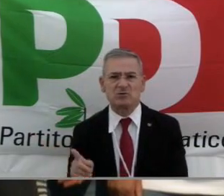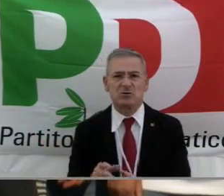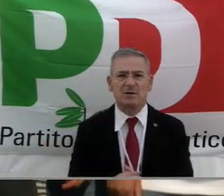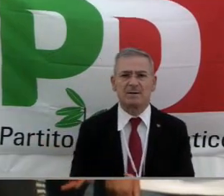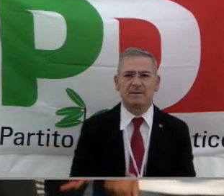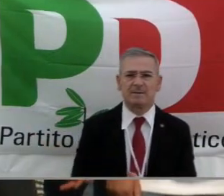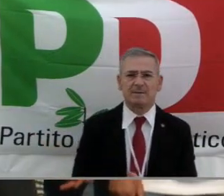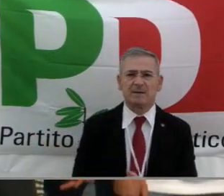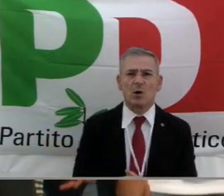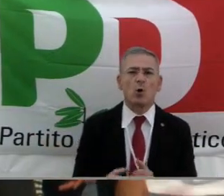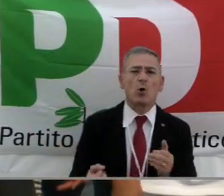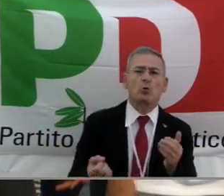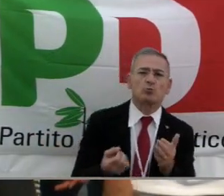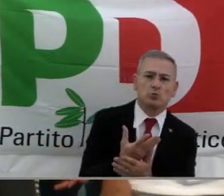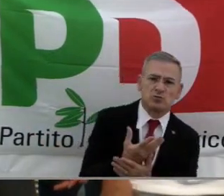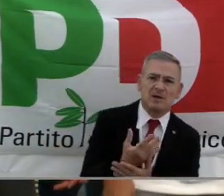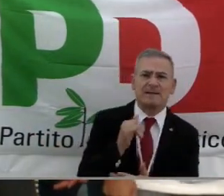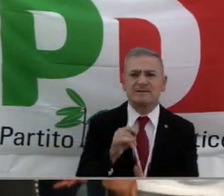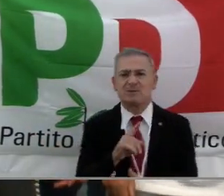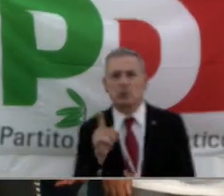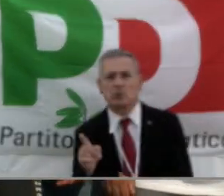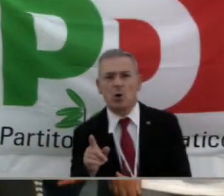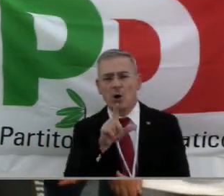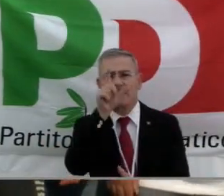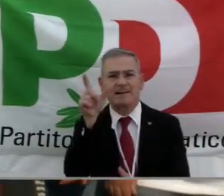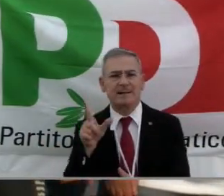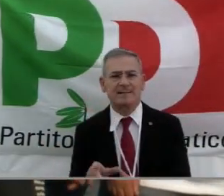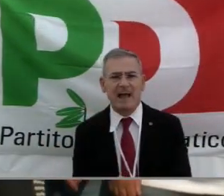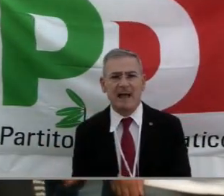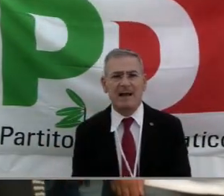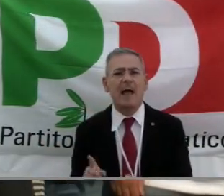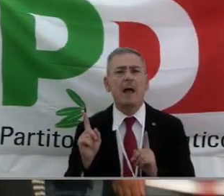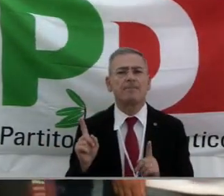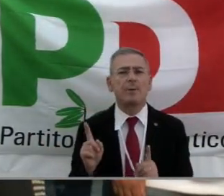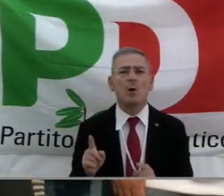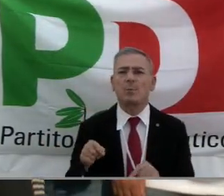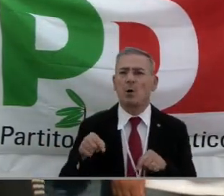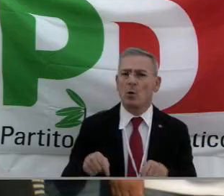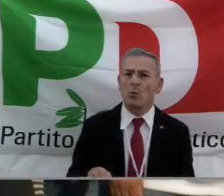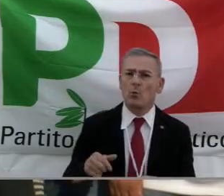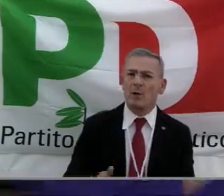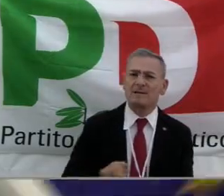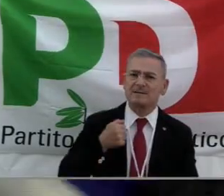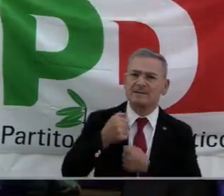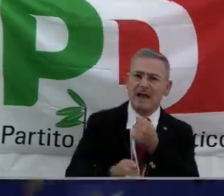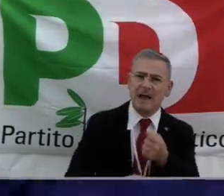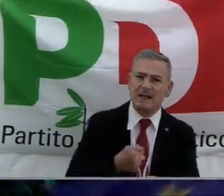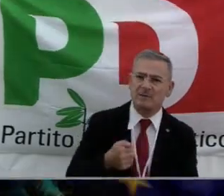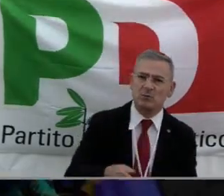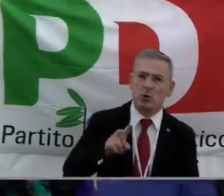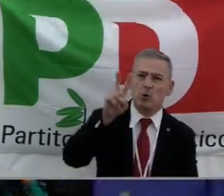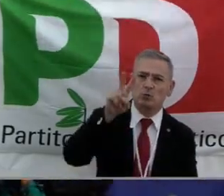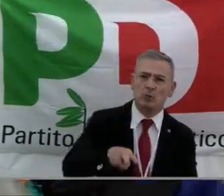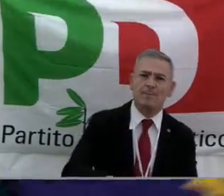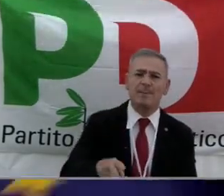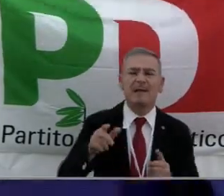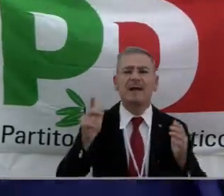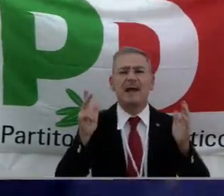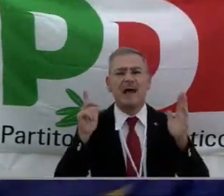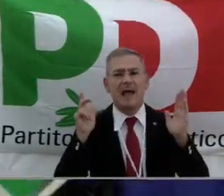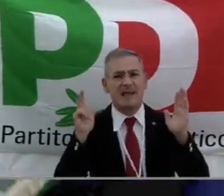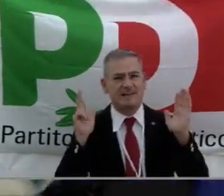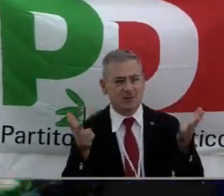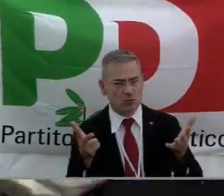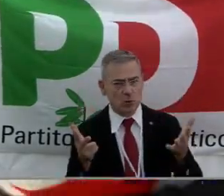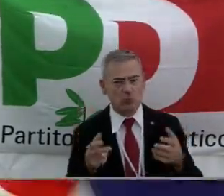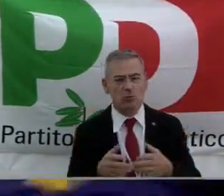può accadere in questo paese nell'anno di grazia 2018. E a